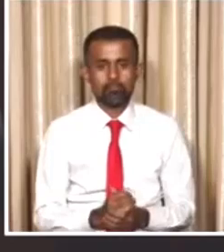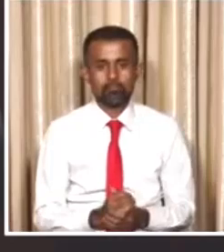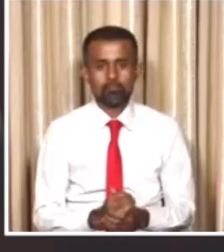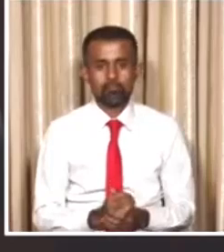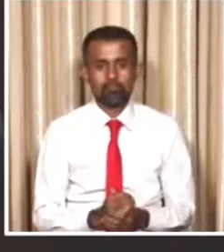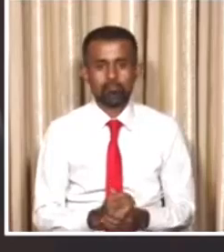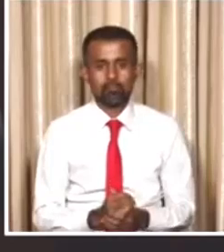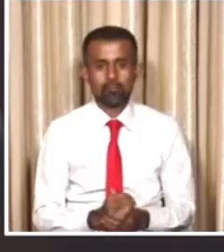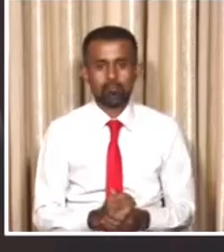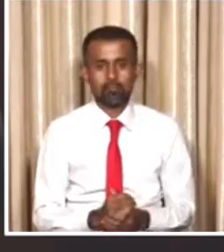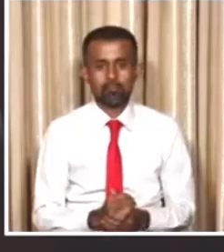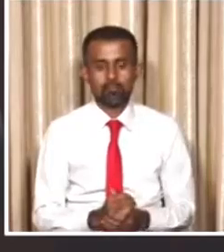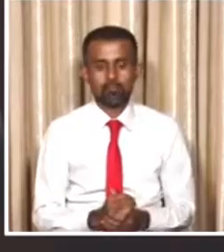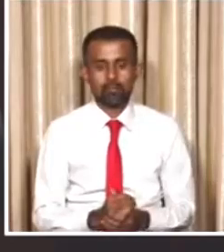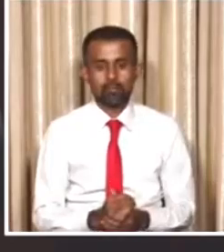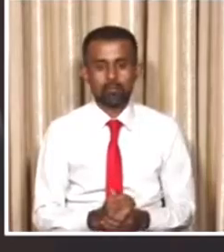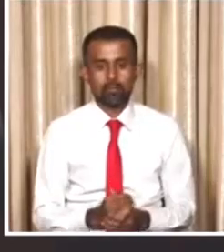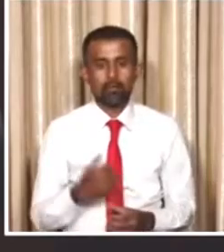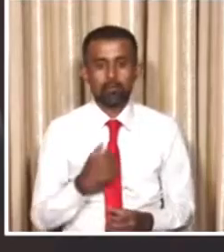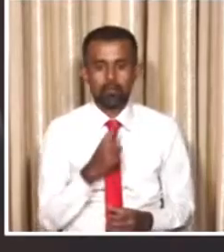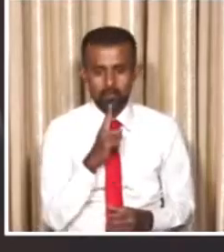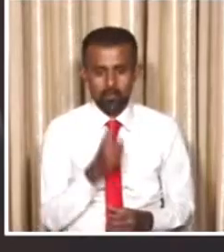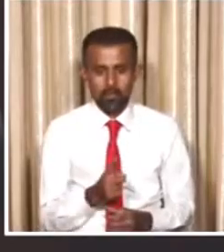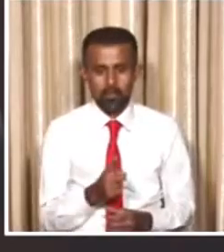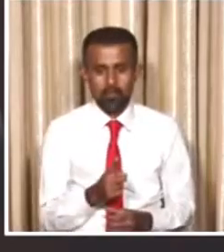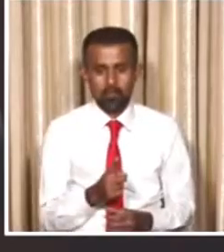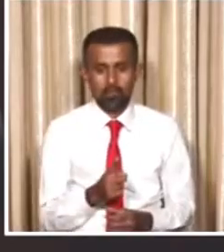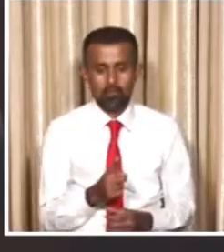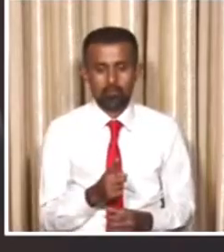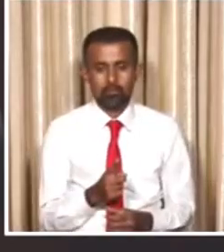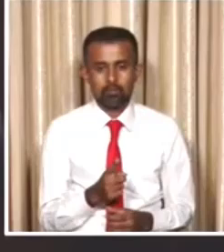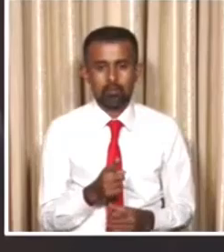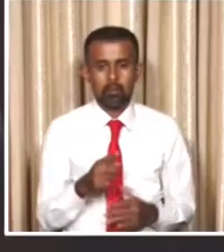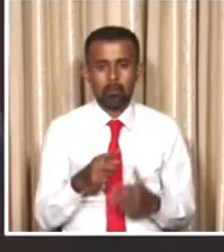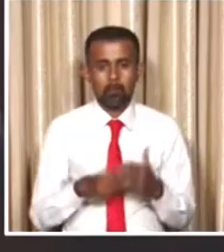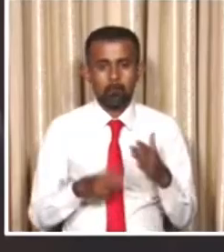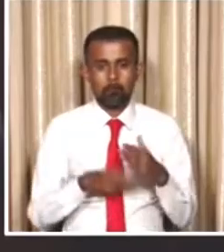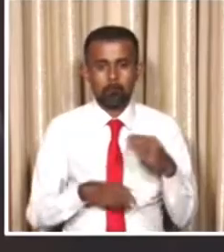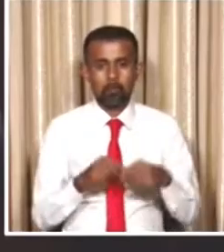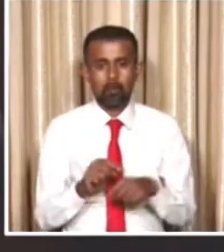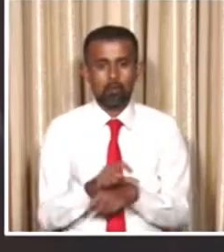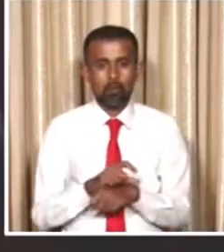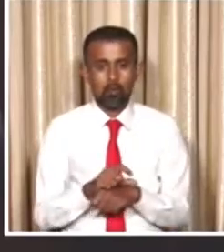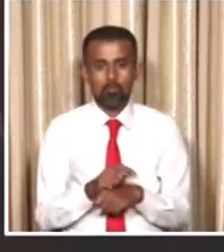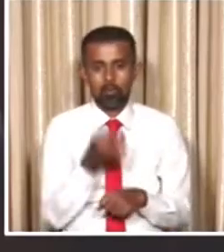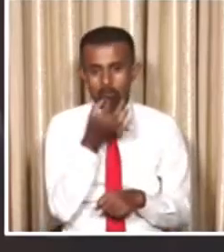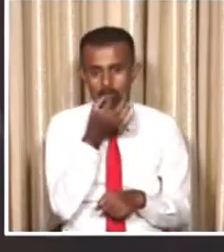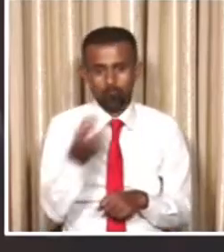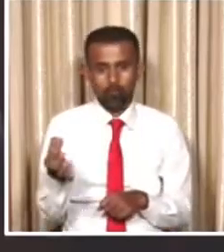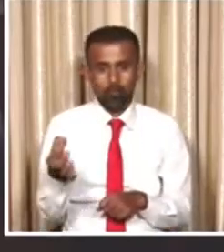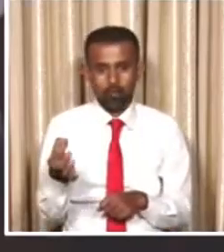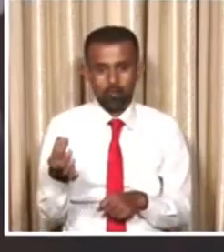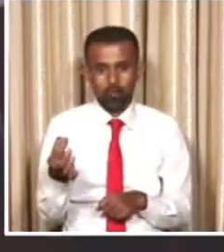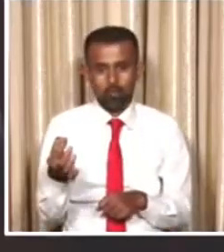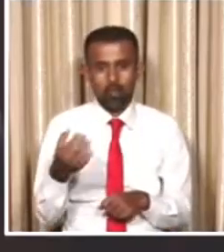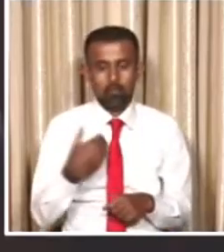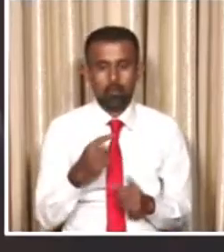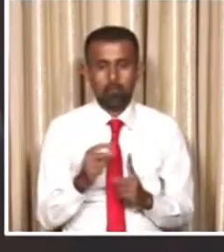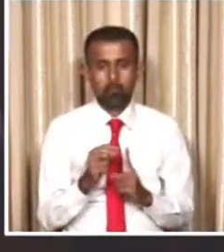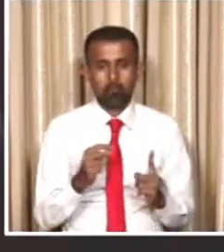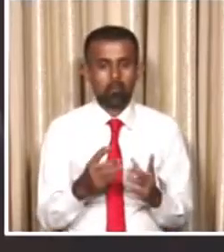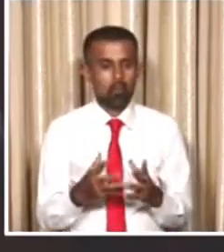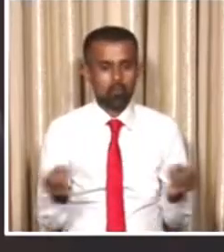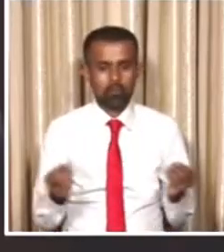ඉතින් ඒ නිසා අපි කියන්න ඕනේ. එතකොට මැතිවරණ කොමිසමට මේ පිළිබඳව පැමිණිලි කළා. අපේ මන්ත්‍රීකම් අහෝසි,